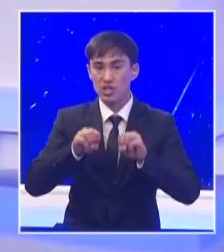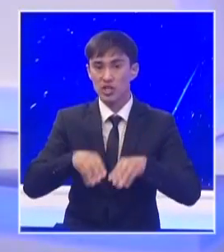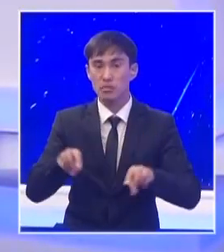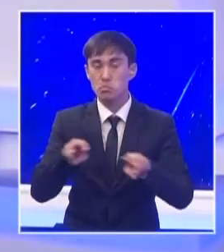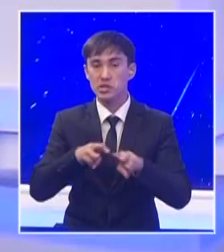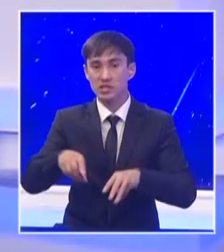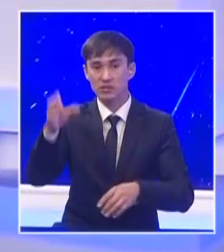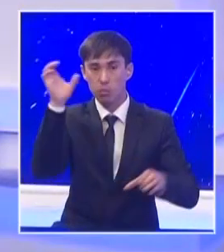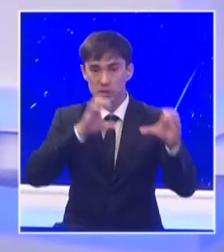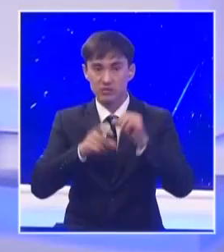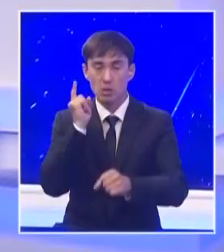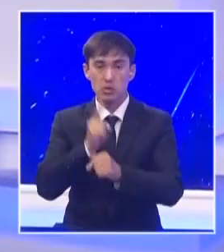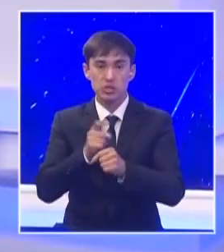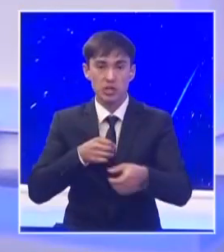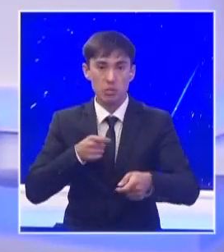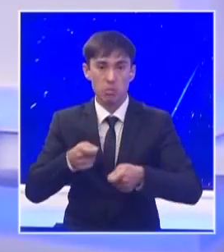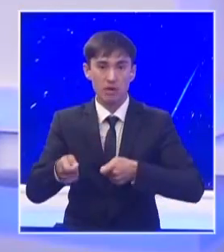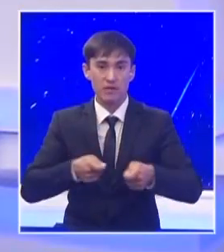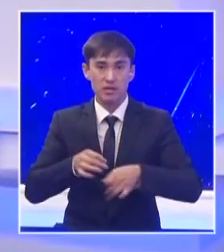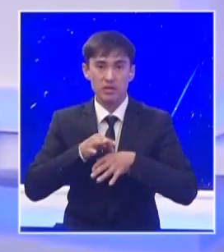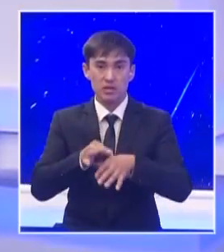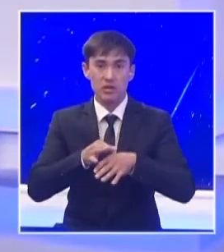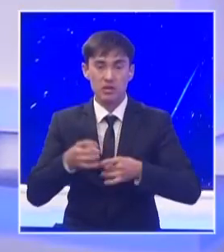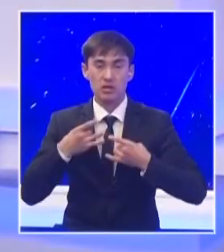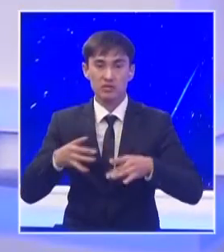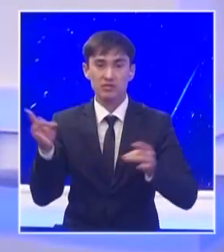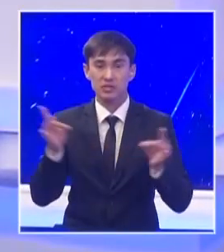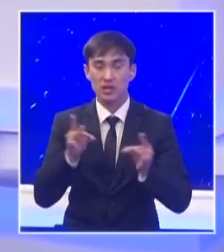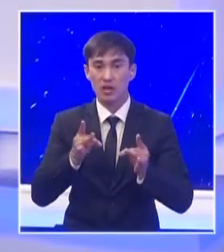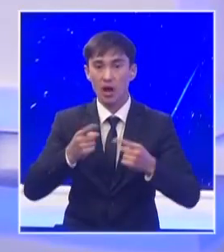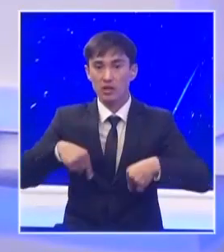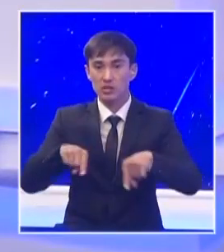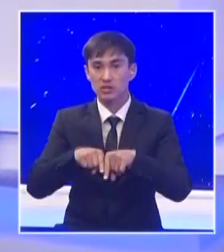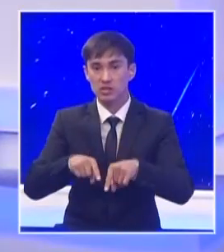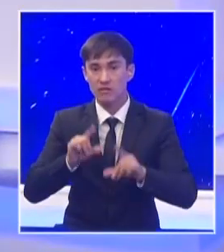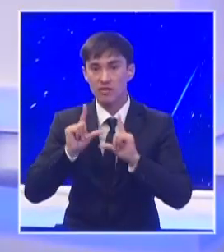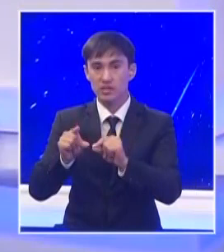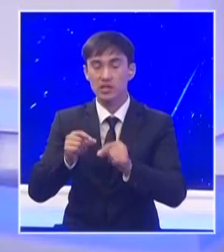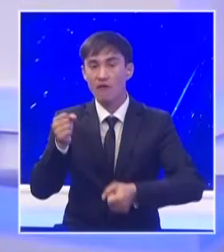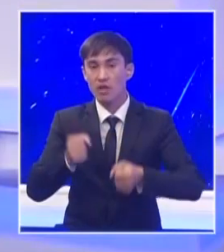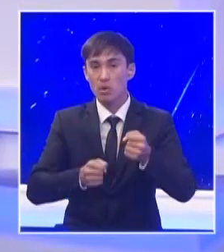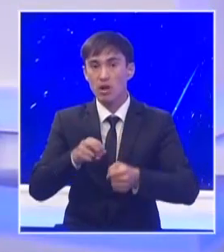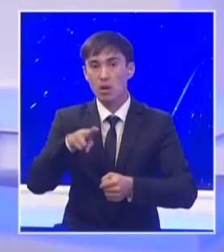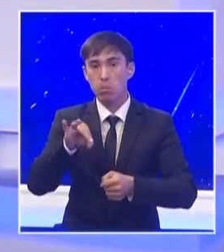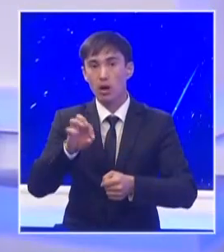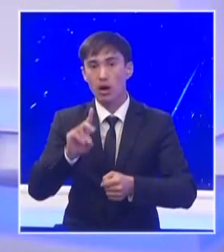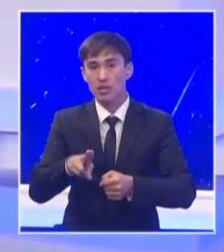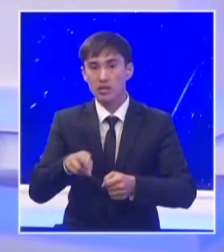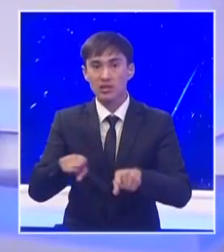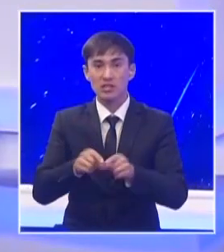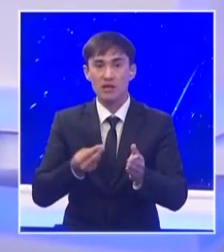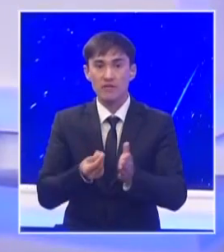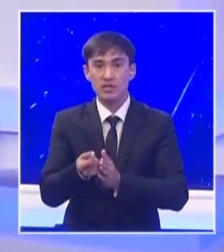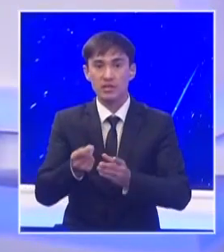образования запрещается проведение торжеств в ресторанах. Организация выездных экскурсий с привлечением автомобилей на прокат, а также сбор денежных средств на